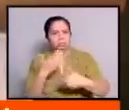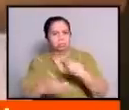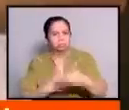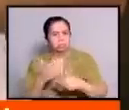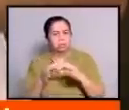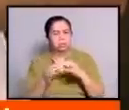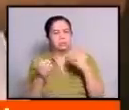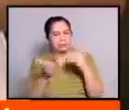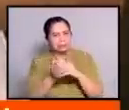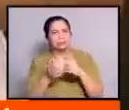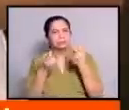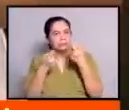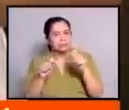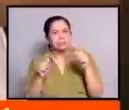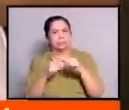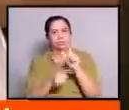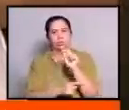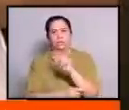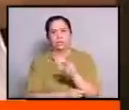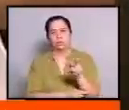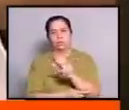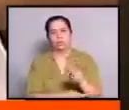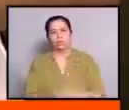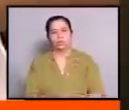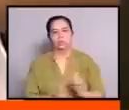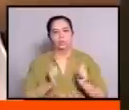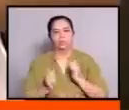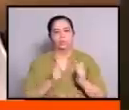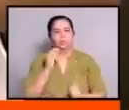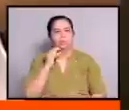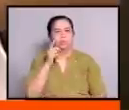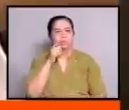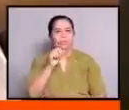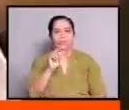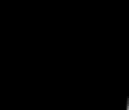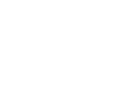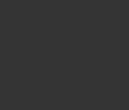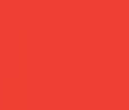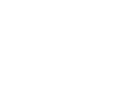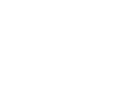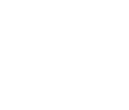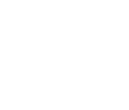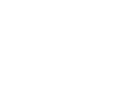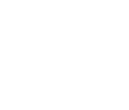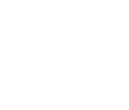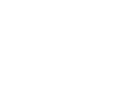sakaling susubok daw silang muli sa 2022. Umaaksyon, Mian Los Baños, News 5.